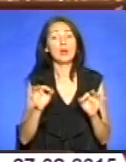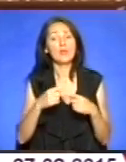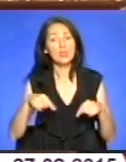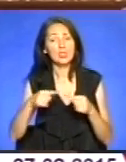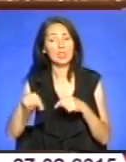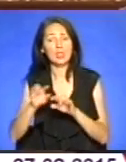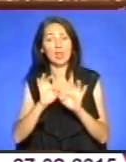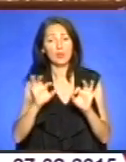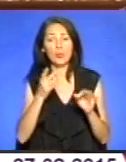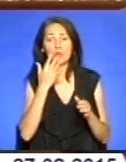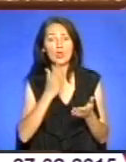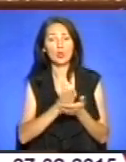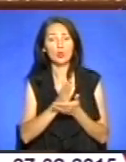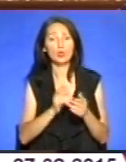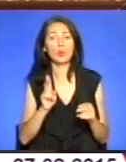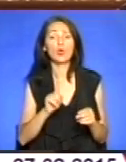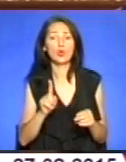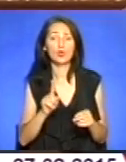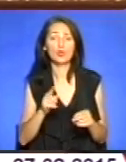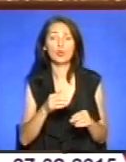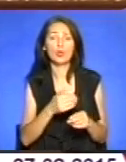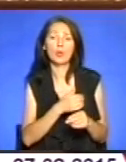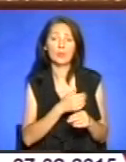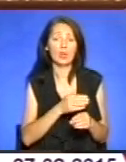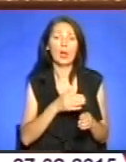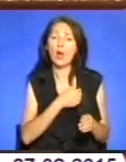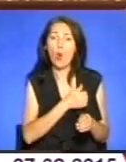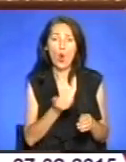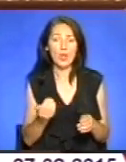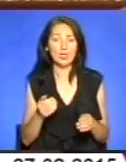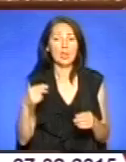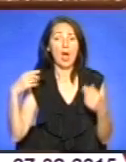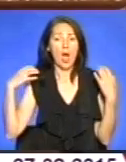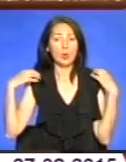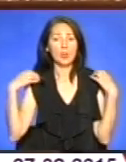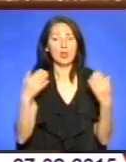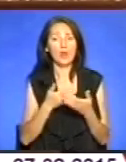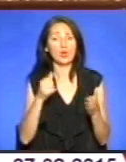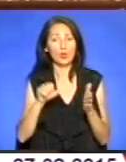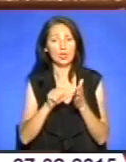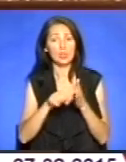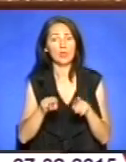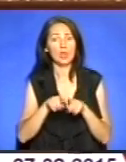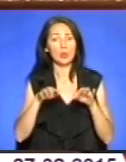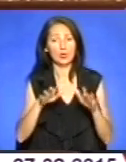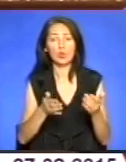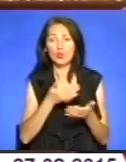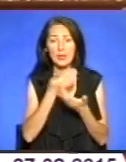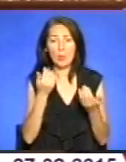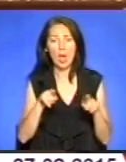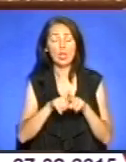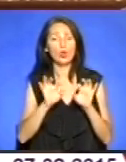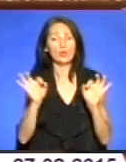Національну службу щодо ухилення роботодавця від участі у примирних процедурах. Якщо надходить така інформація з відділень,